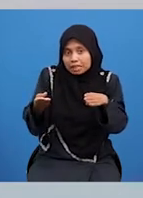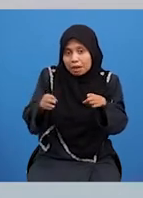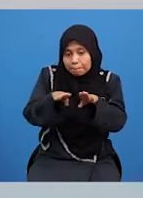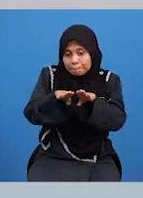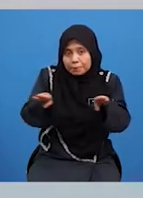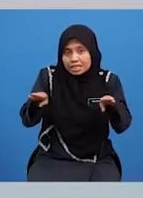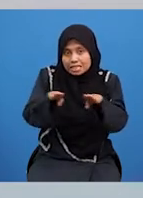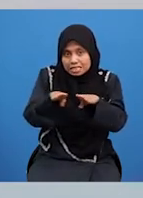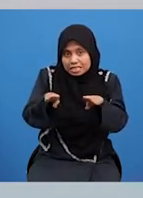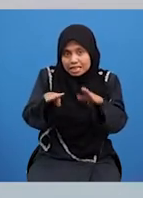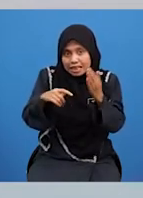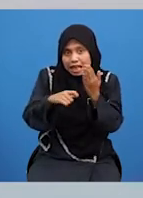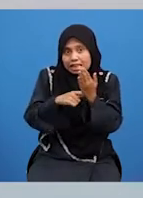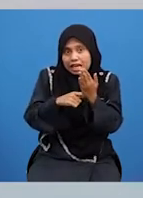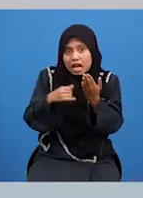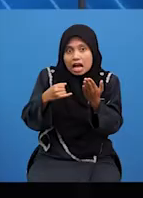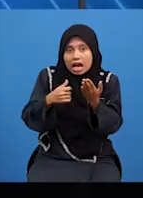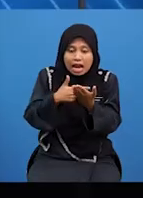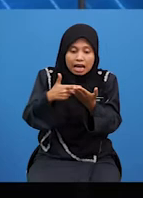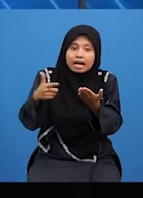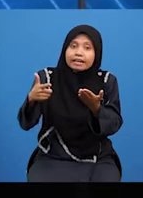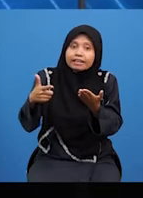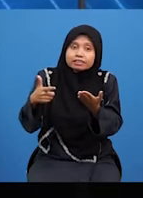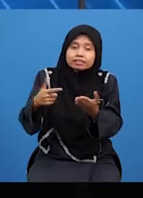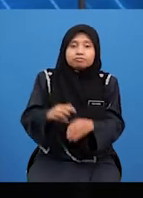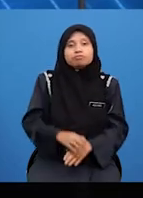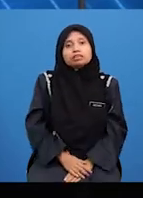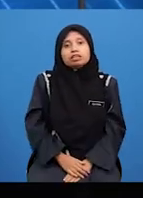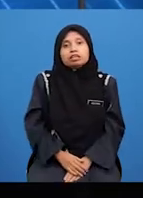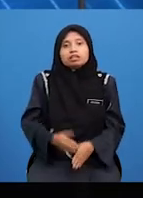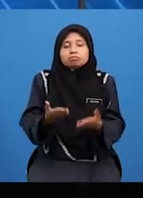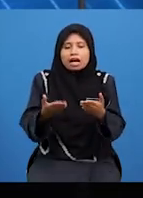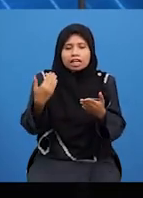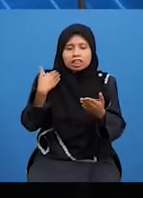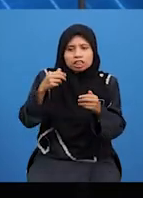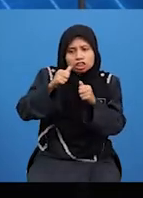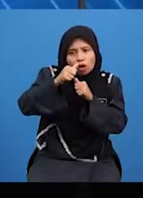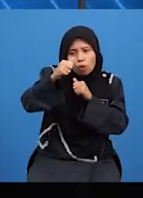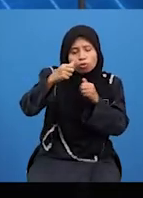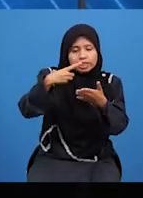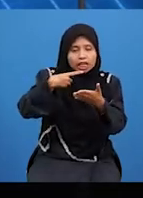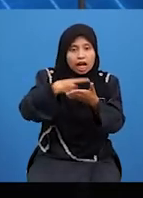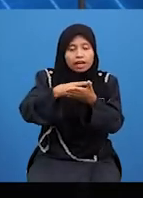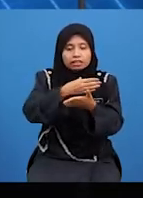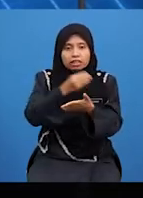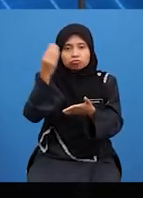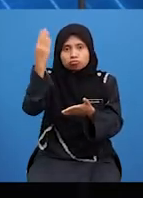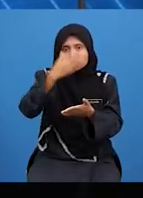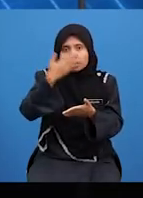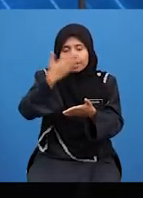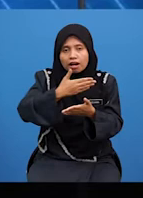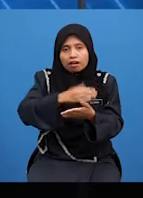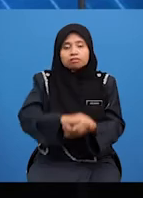macam tu, kalau anda kata yang dekat, yang jauh, so kena perlukan shading yang berbeza dan juga teknik yang berbeza. Jadi pelajar-pelajar boleh